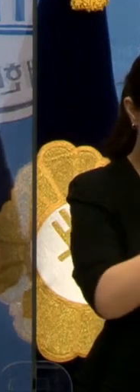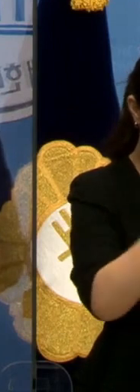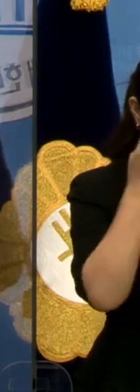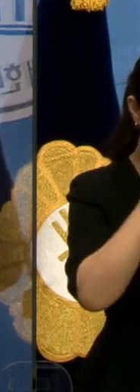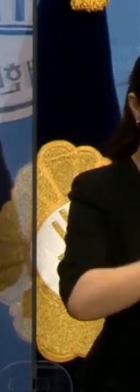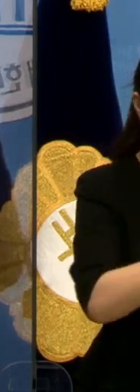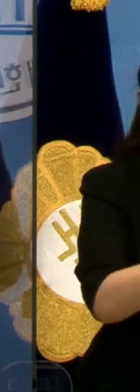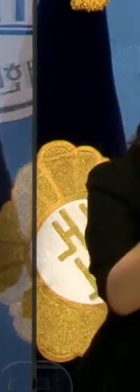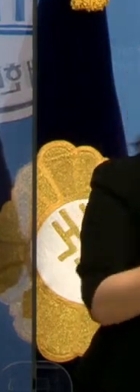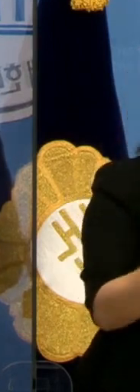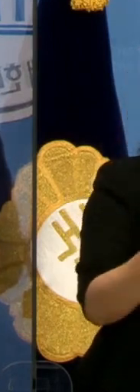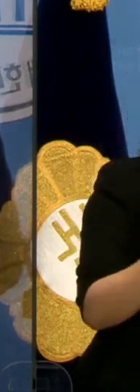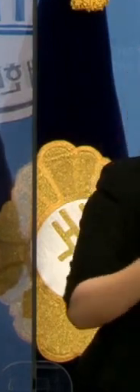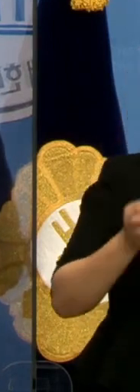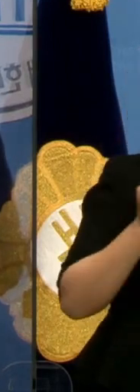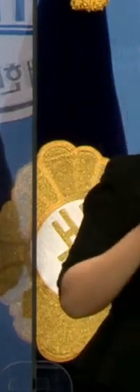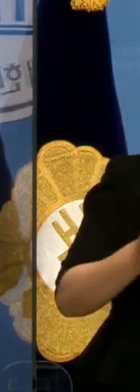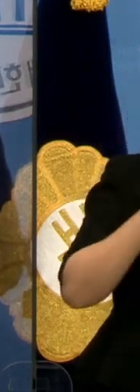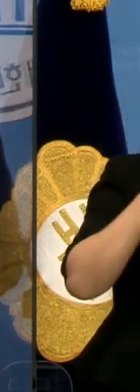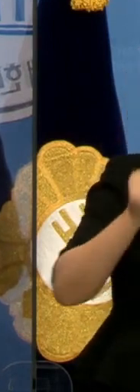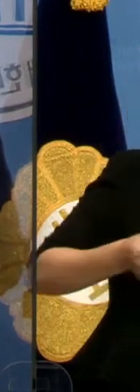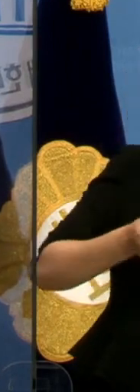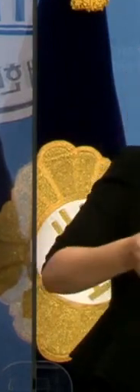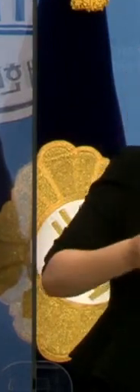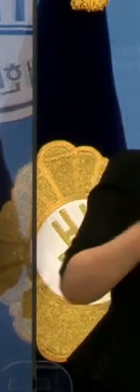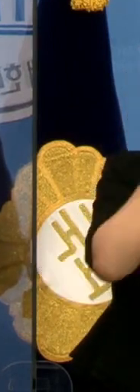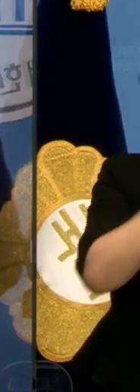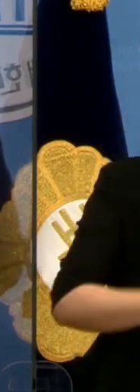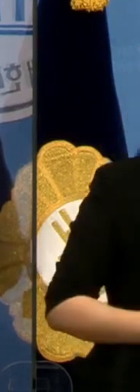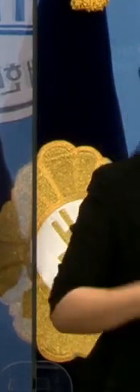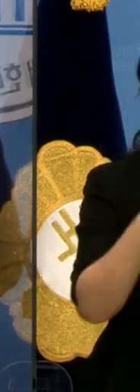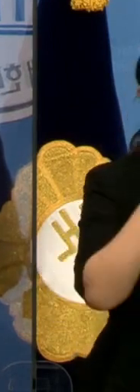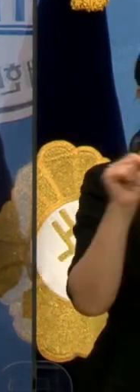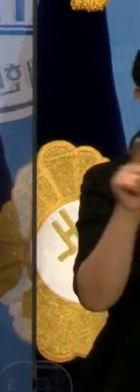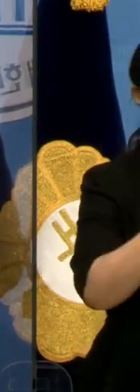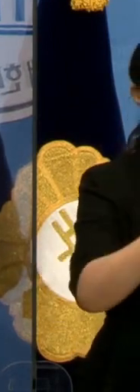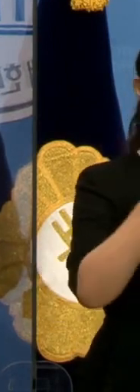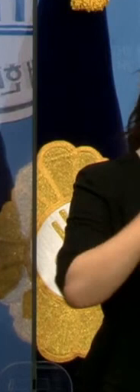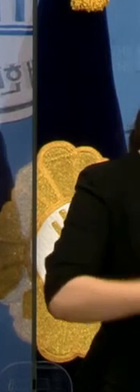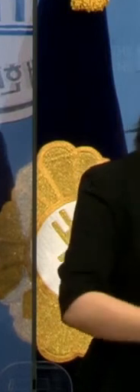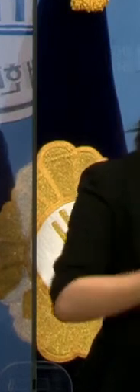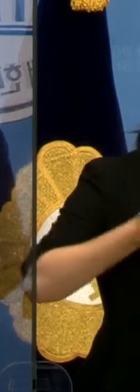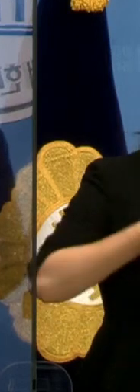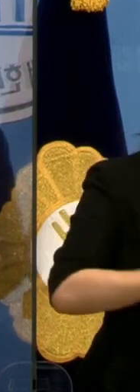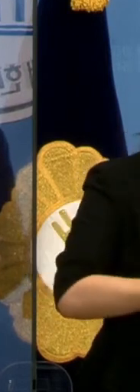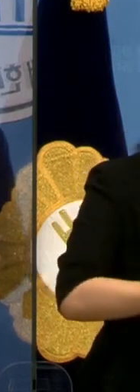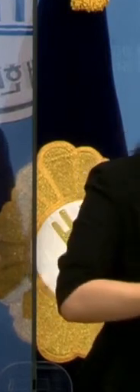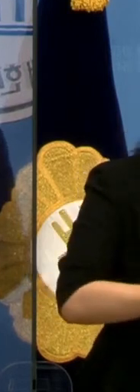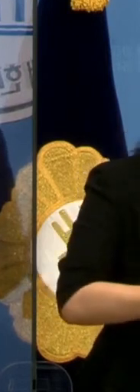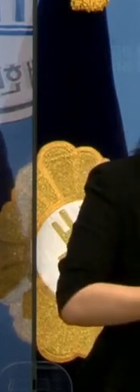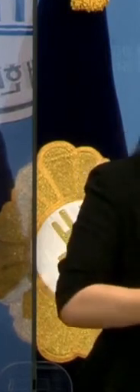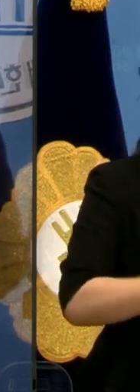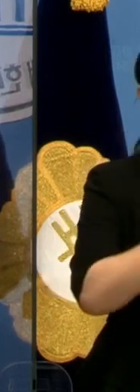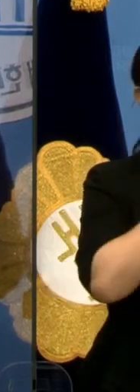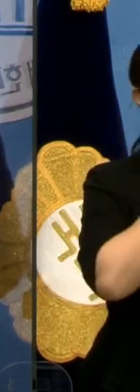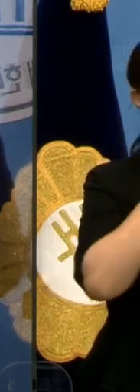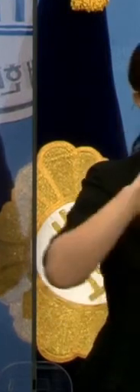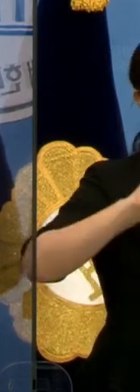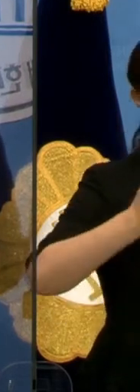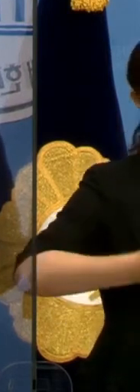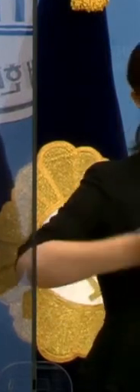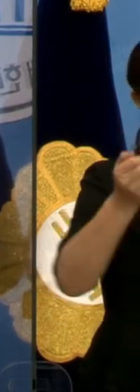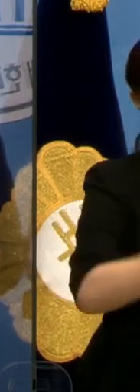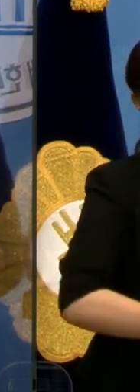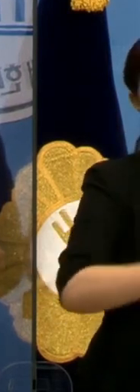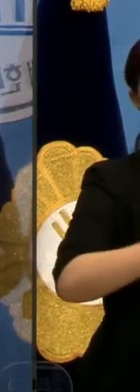현실입니다. 토지는 후손들에게 물려주어야 할 국민의 공공재산입니다. 그러나 상위 10%가 토지를